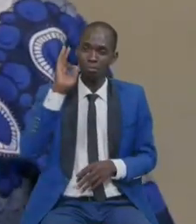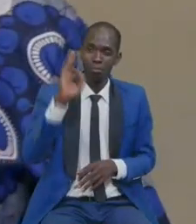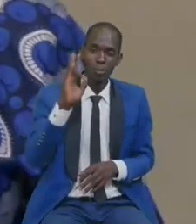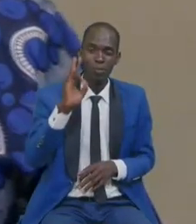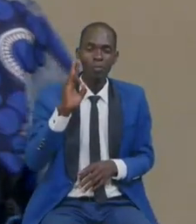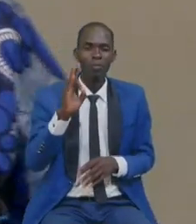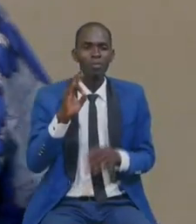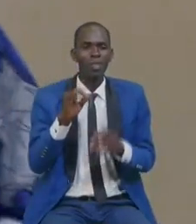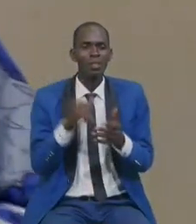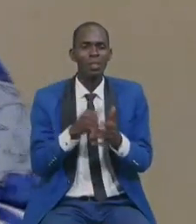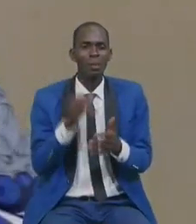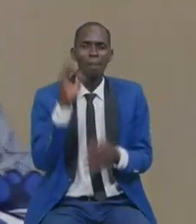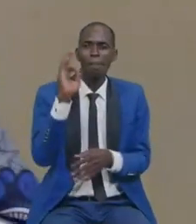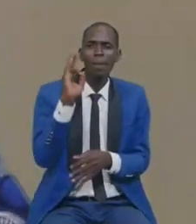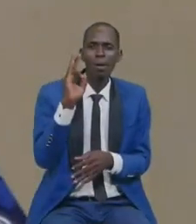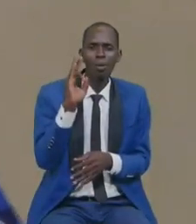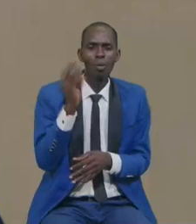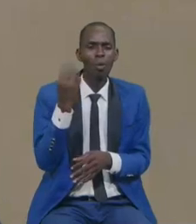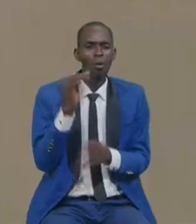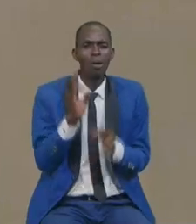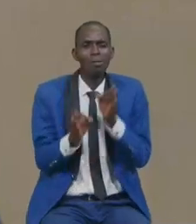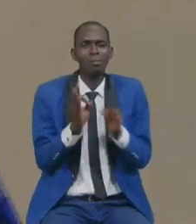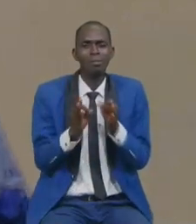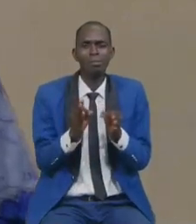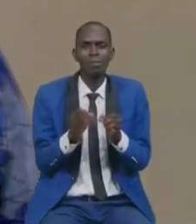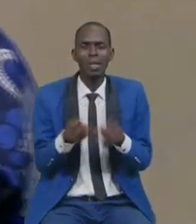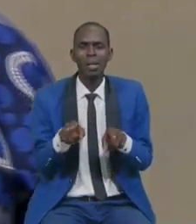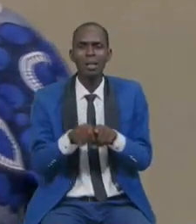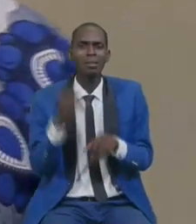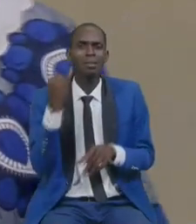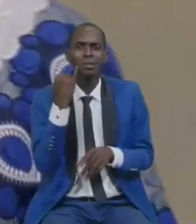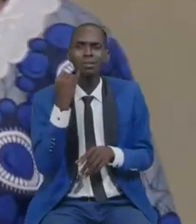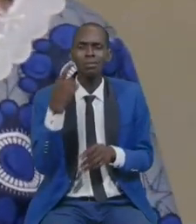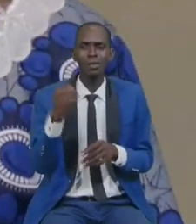c'est comme s'il parlait de moi. Avant la croisade,